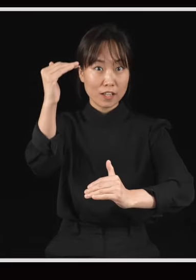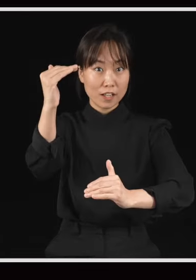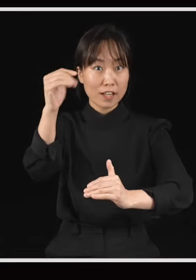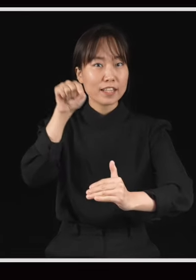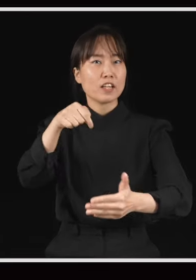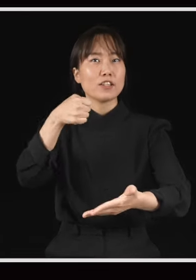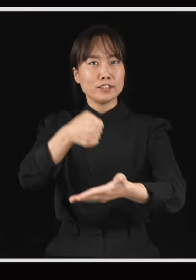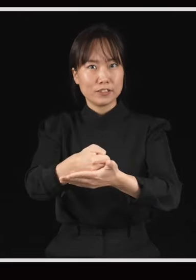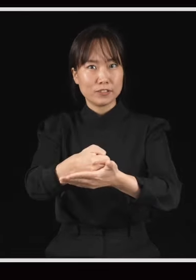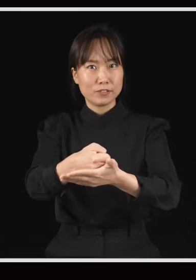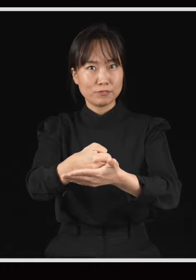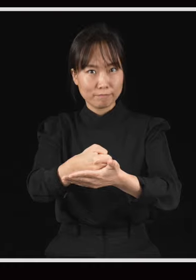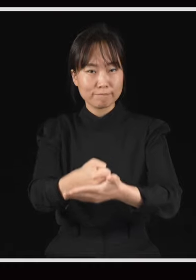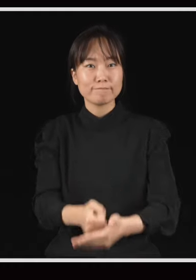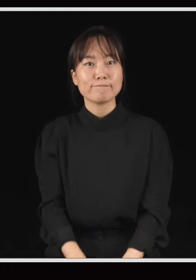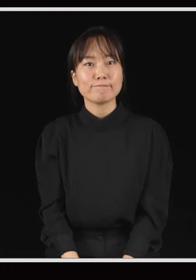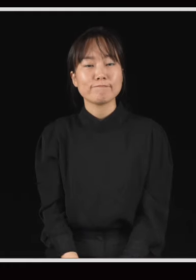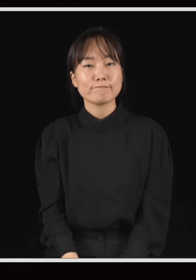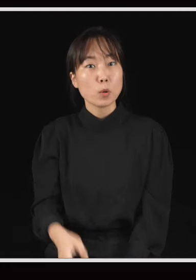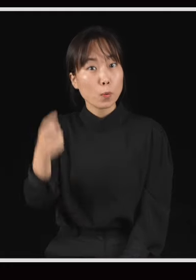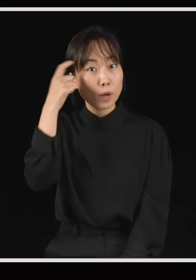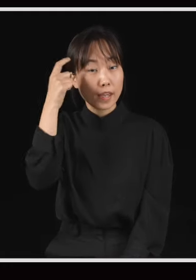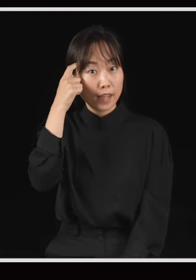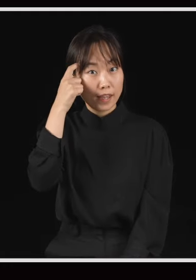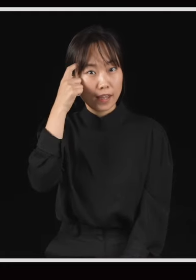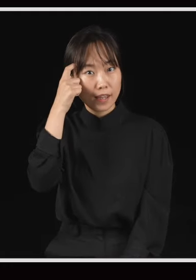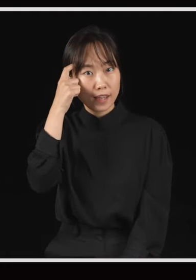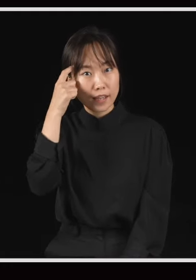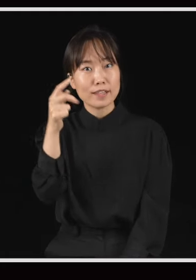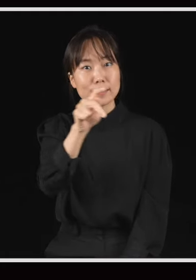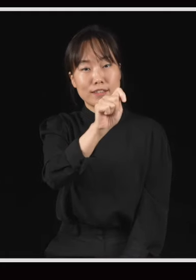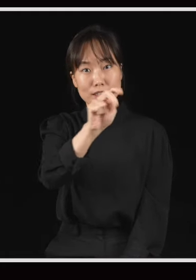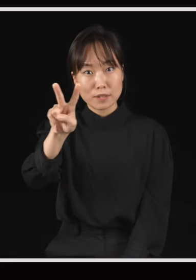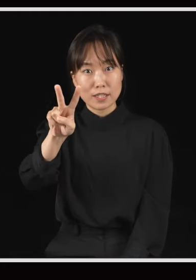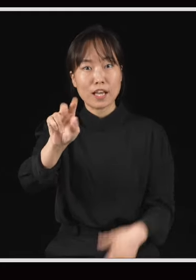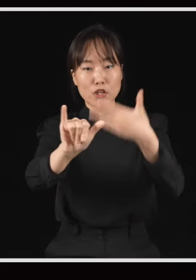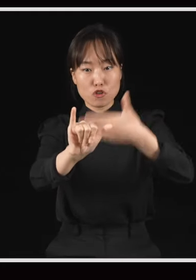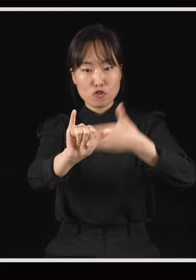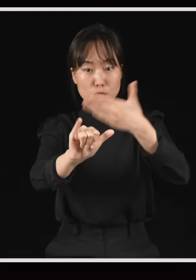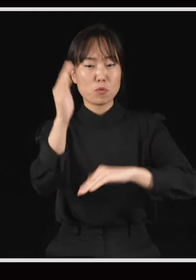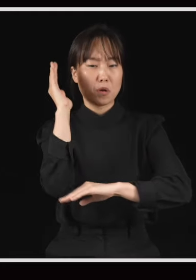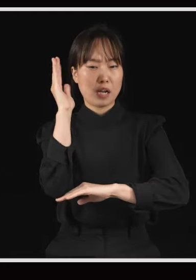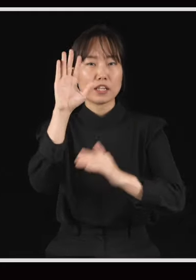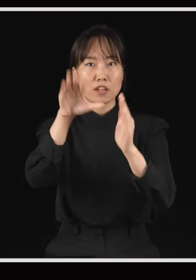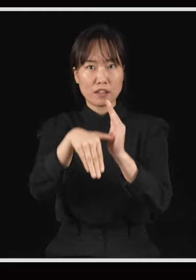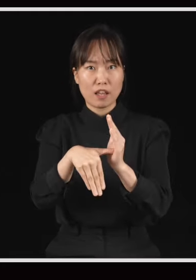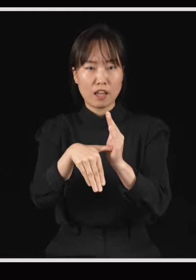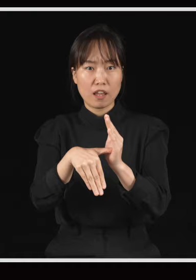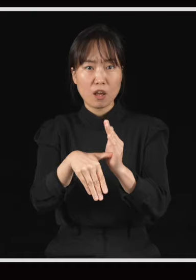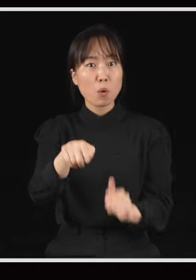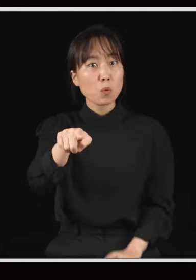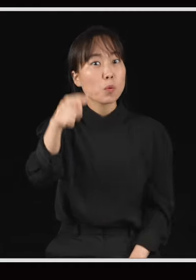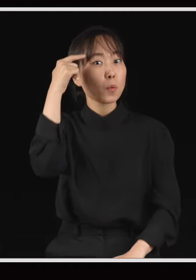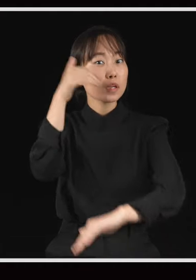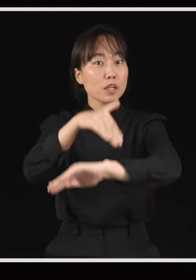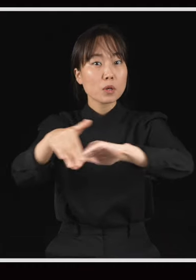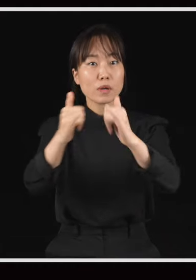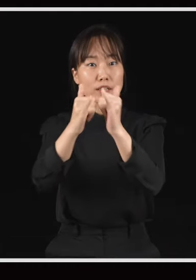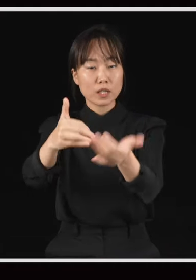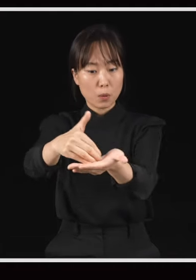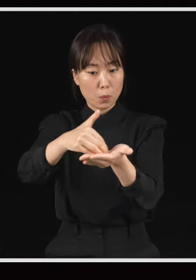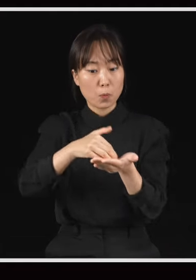감독판을 보여드리면 되겠다는 결론에 이르렀습니다. 왜 그러냐면 TV나 아니면 보통 유튜브에서 얘기를 하게 되면